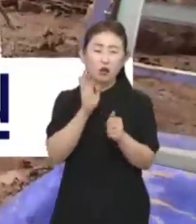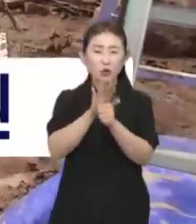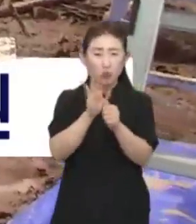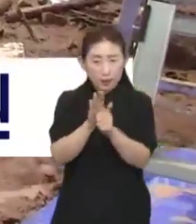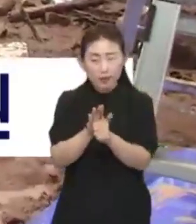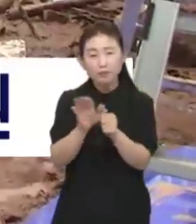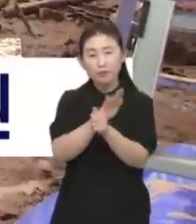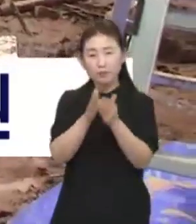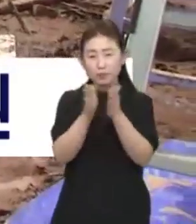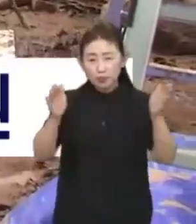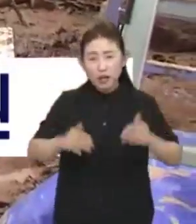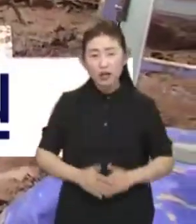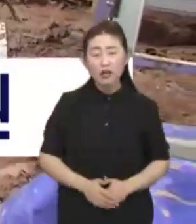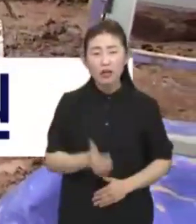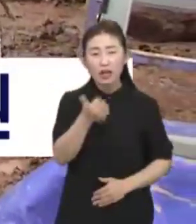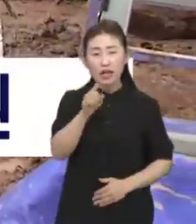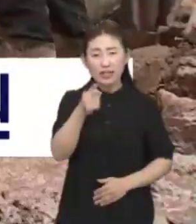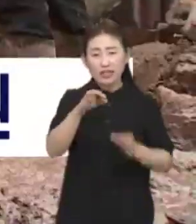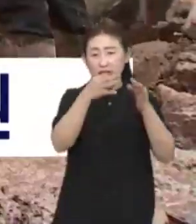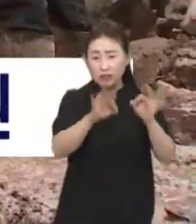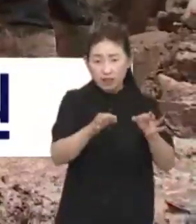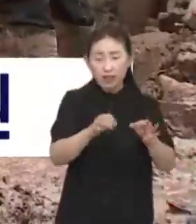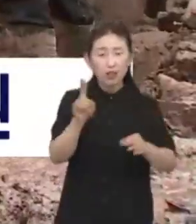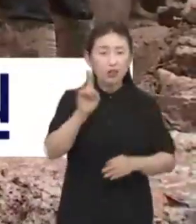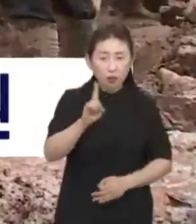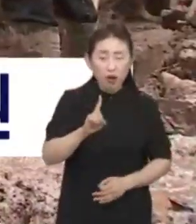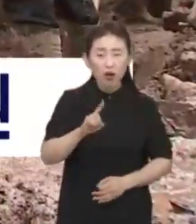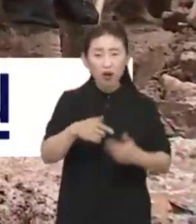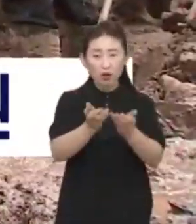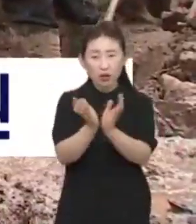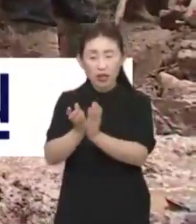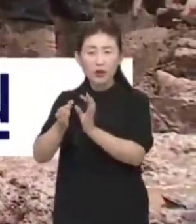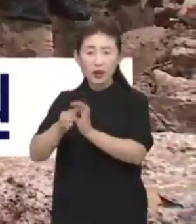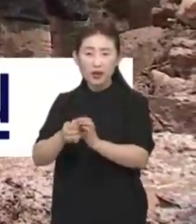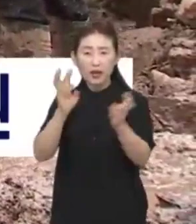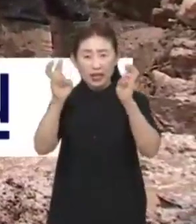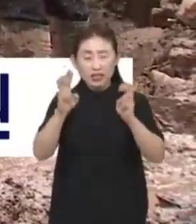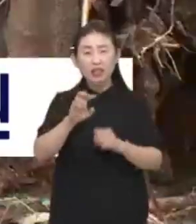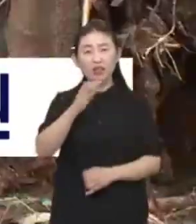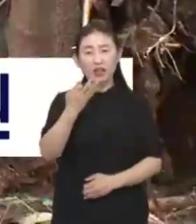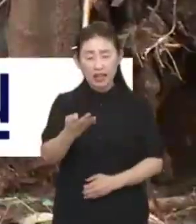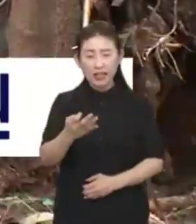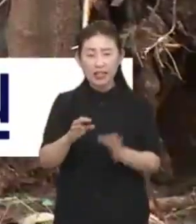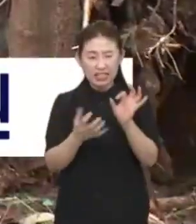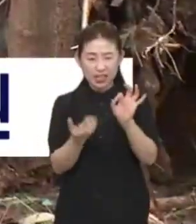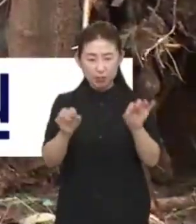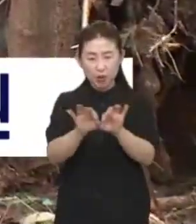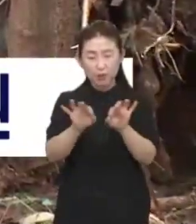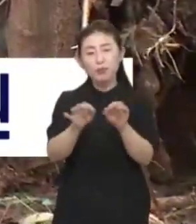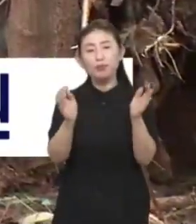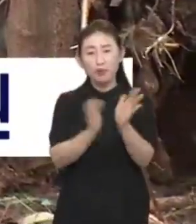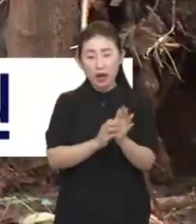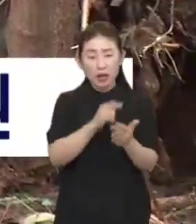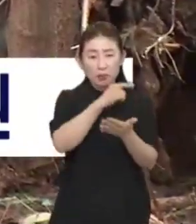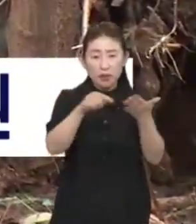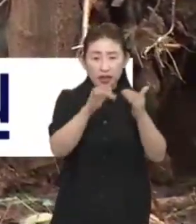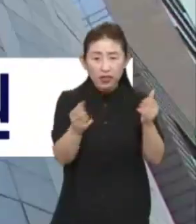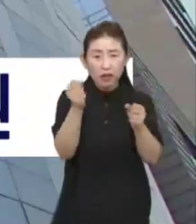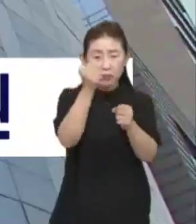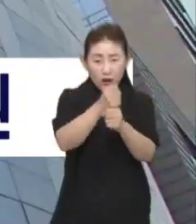나서고 있습니다. 하나은행은 충청영업그룹 등 14개 관계사들이 10억 원의 성금을 마련해 피해 지역